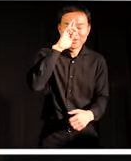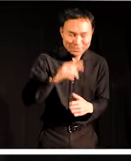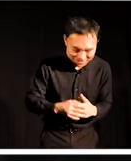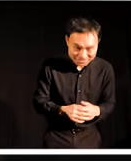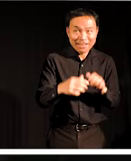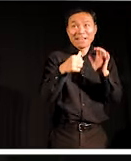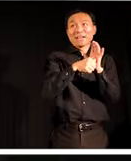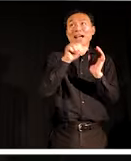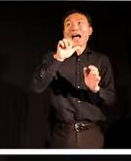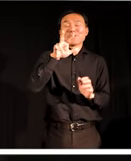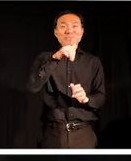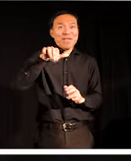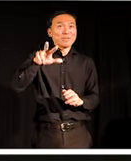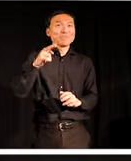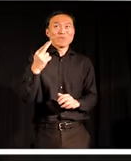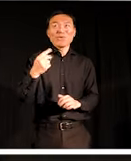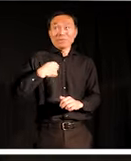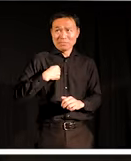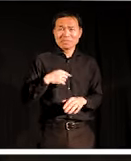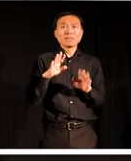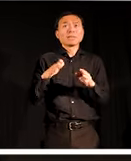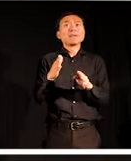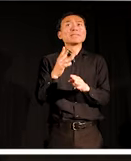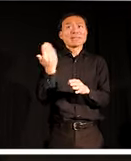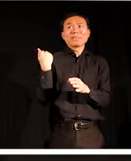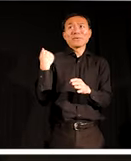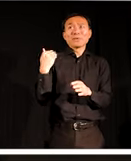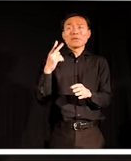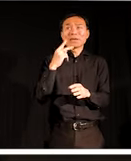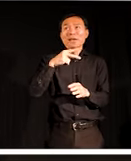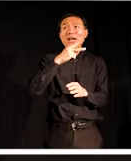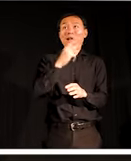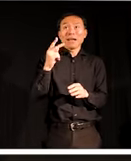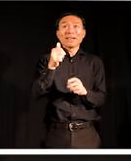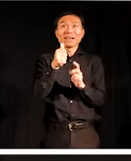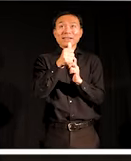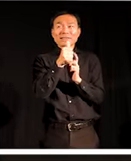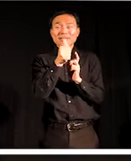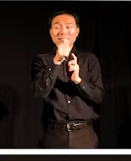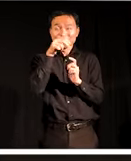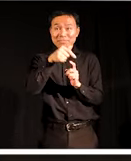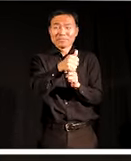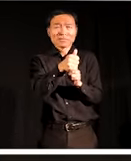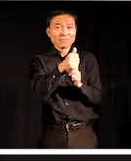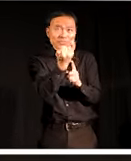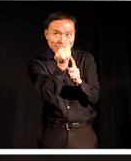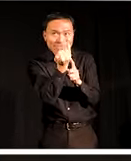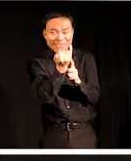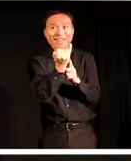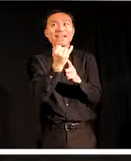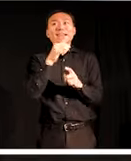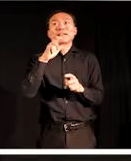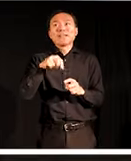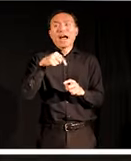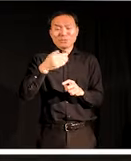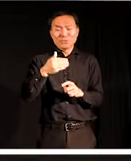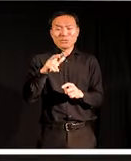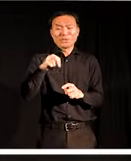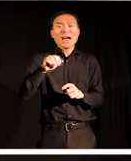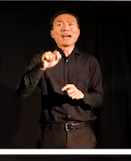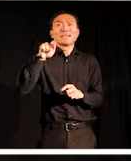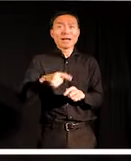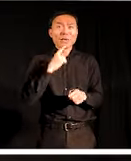ですえさきね香さんのアンクルナイさんという言葉の意味初めて分かったんですけど